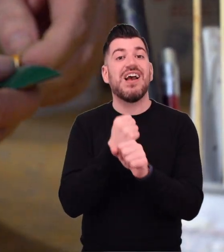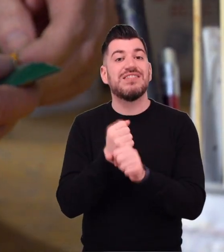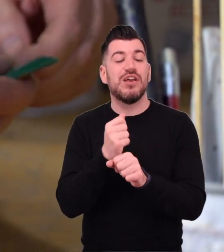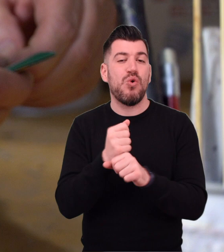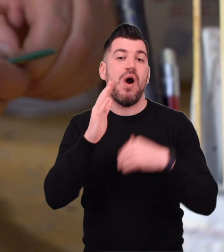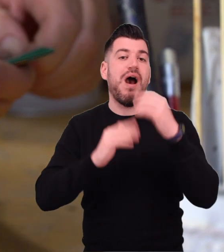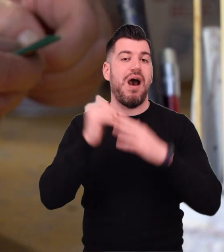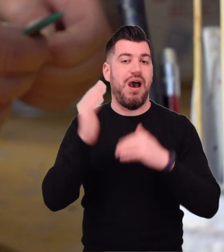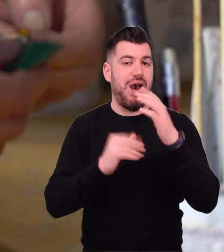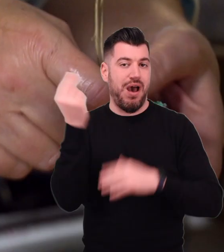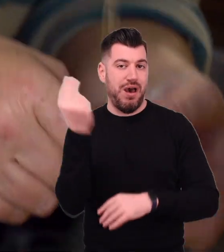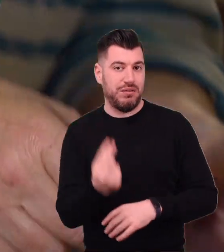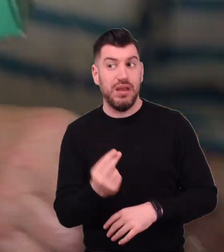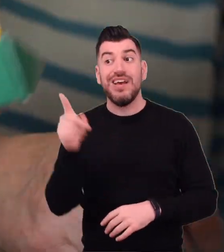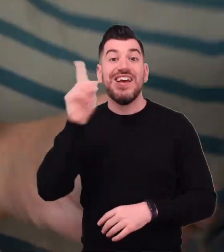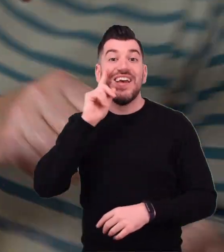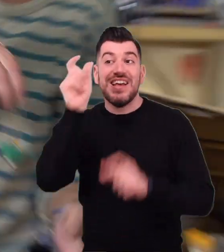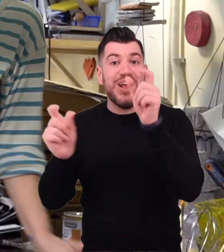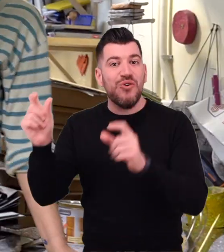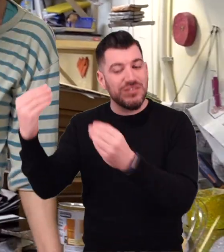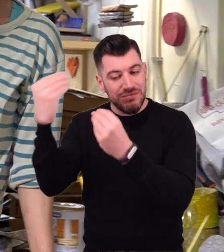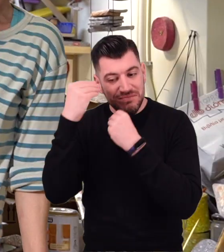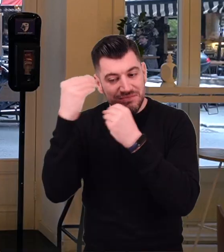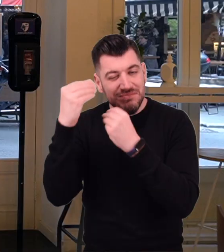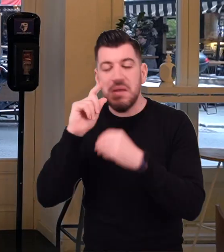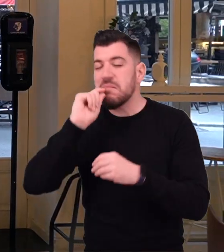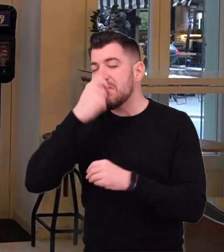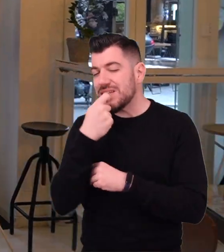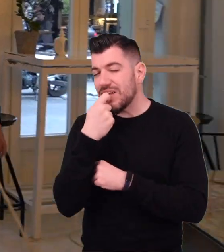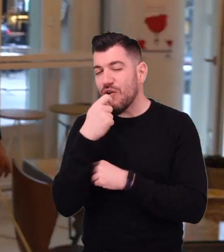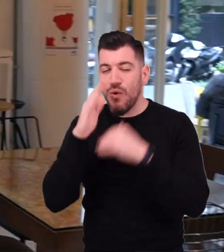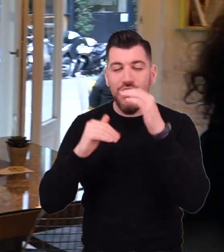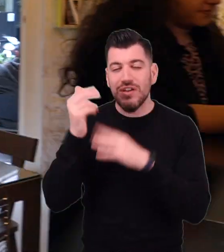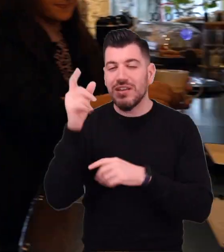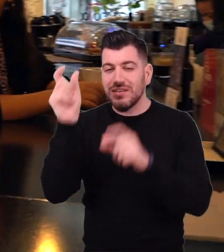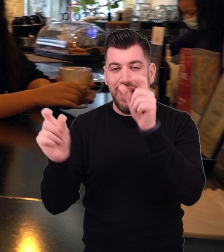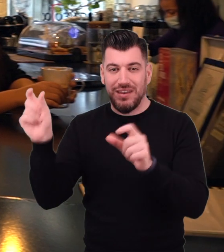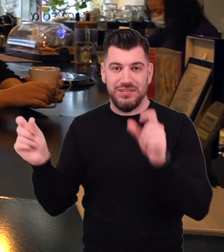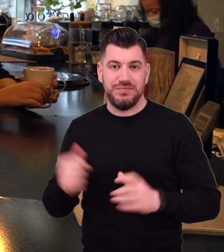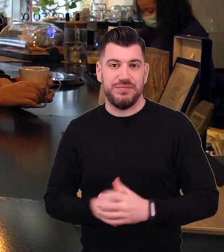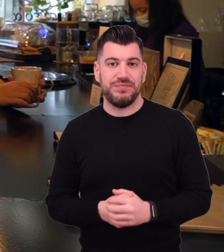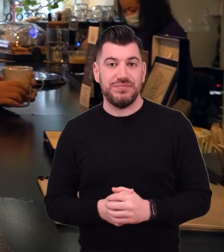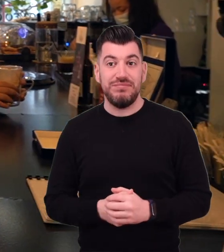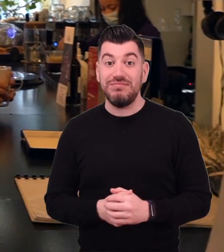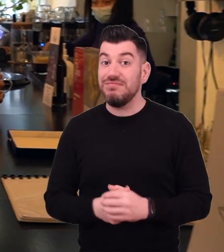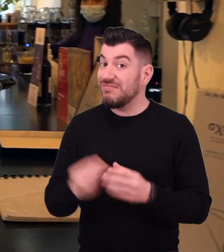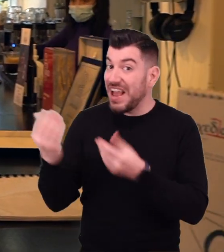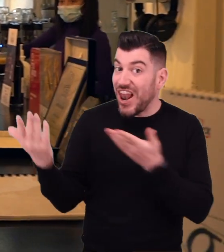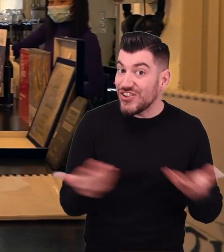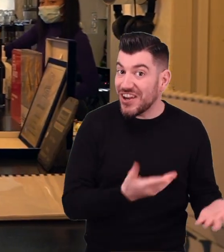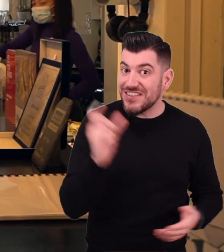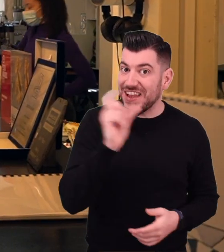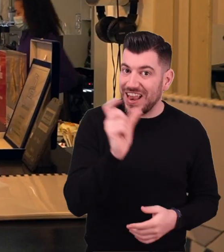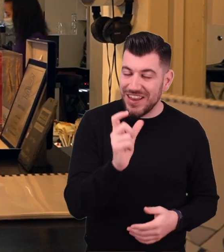κορίτσια προσπάθησαν να μου μάθουν μερικά από τα μυστικά της τέχνης τους. Καλώς το Βαγγέλη.